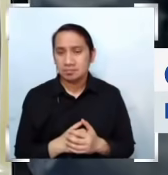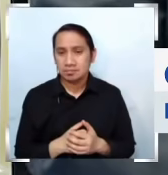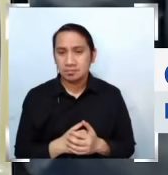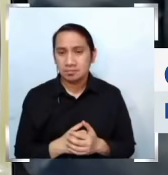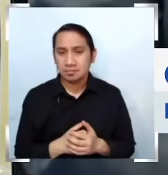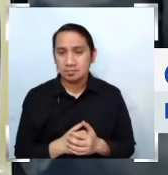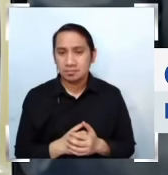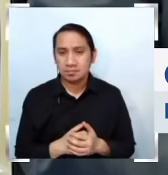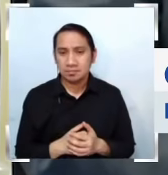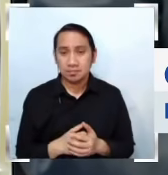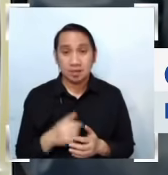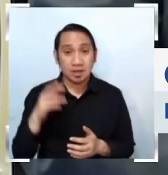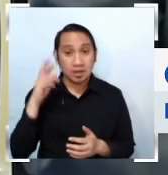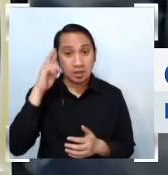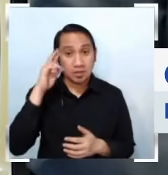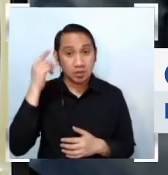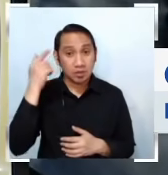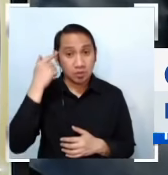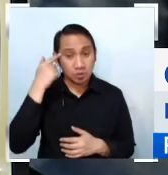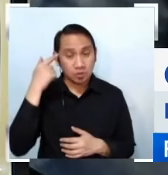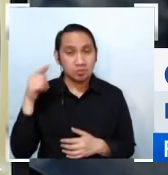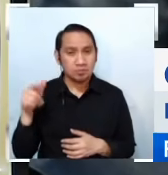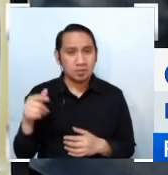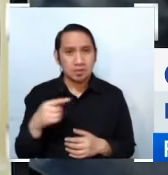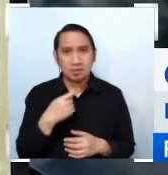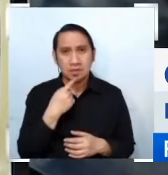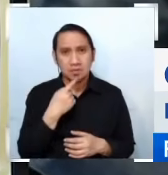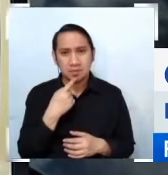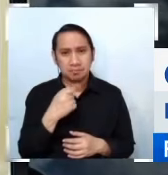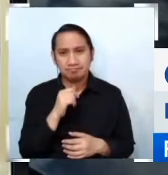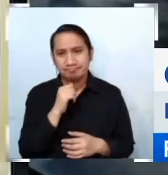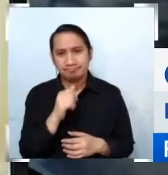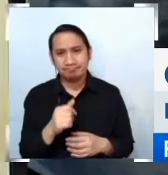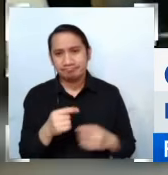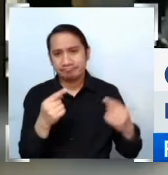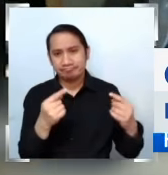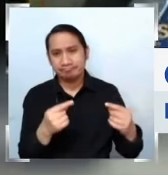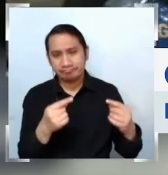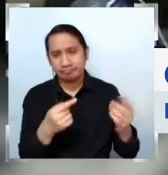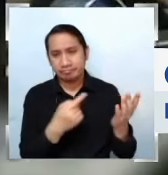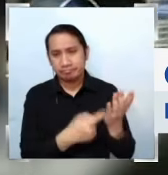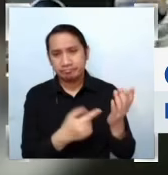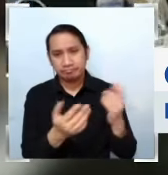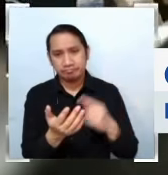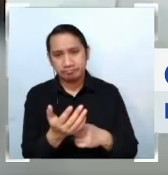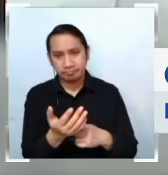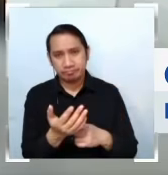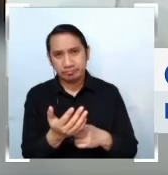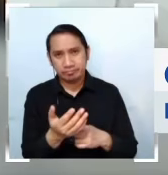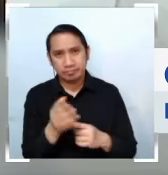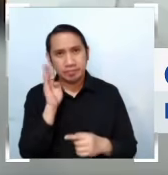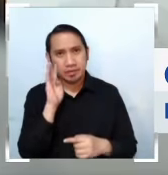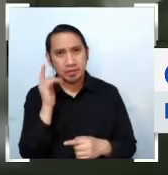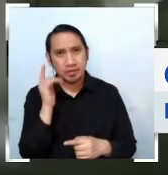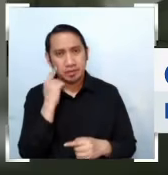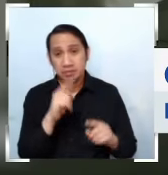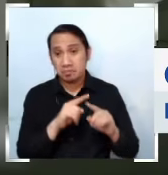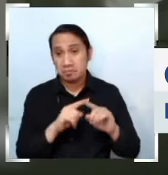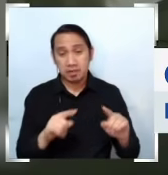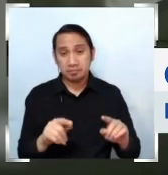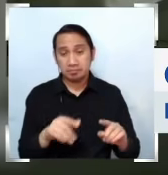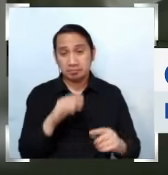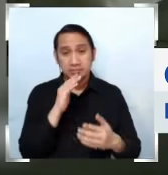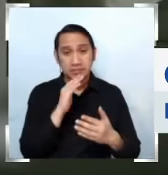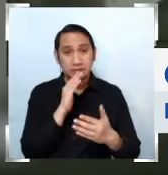ng Senate Blue Ribbon Committee ayaw na raw makipag-away sa Pangulo o kay Senador Bongo. pero maliani ang pigilan ng Pangulo na dumalo ang